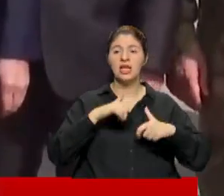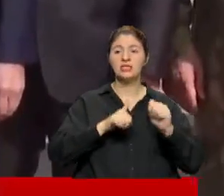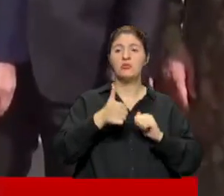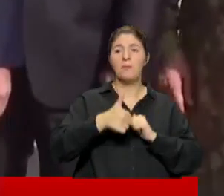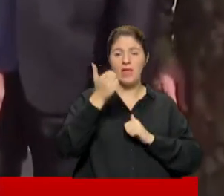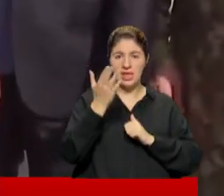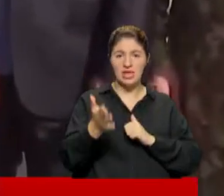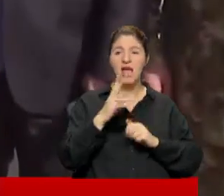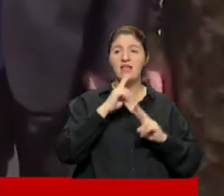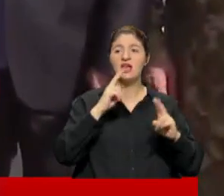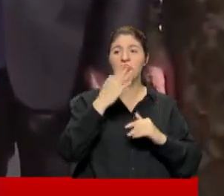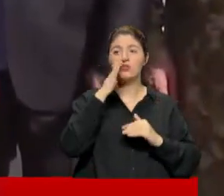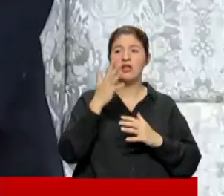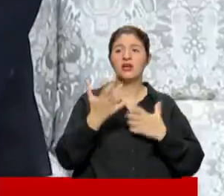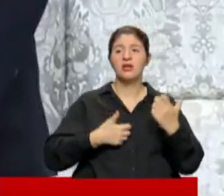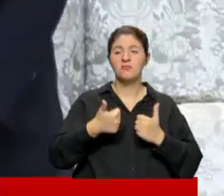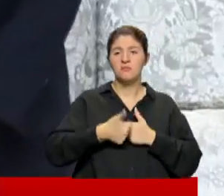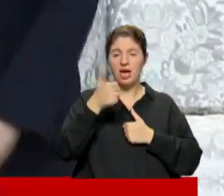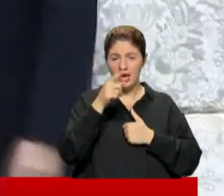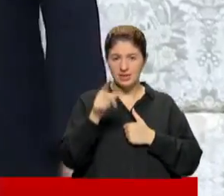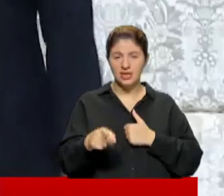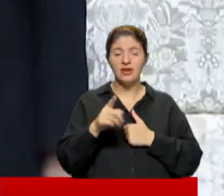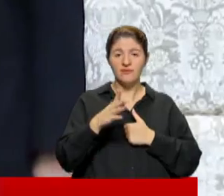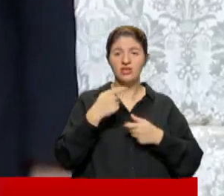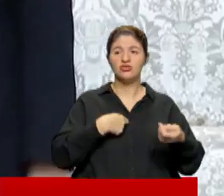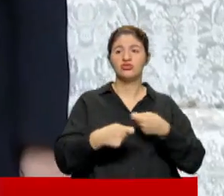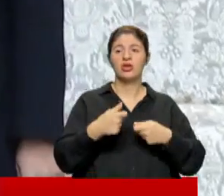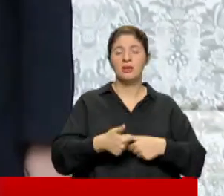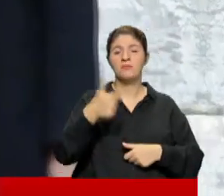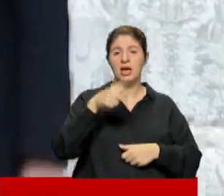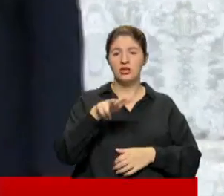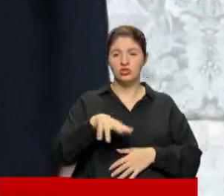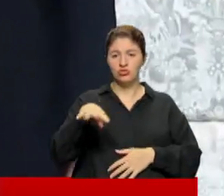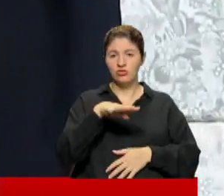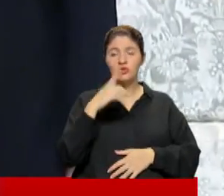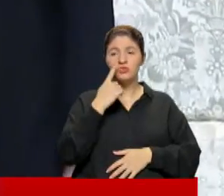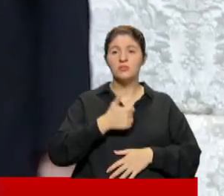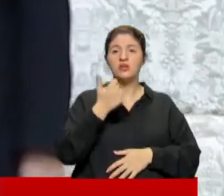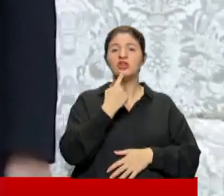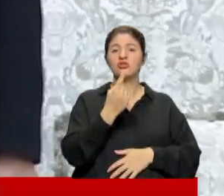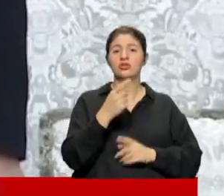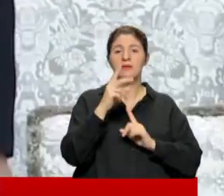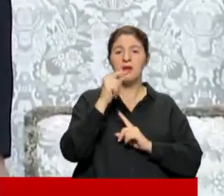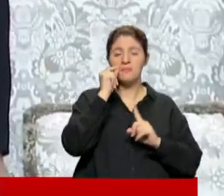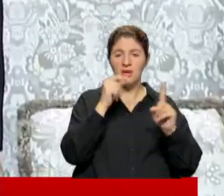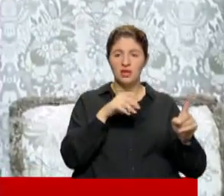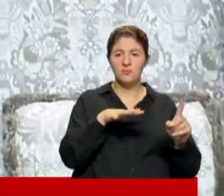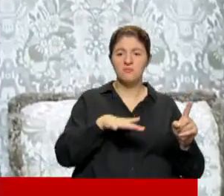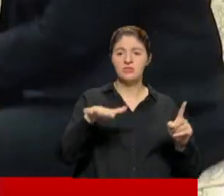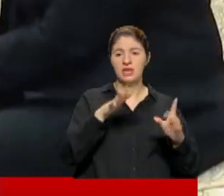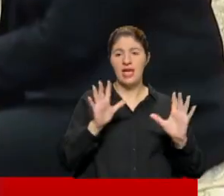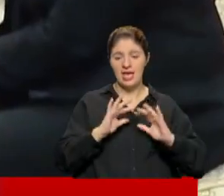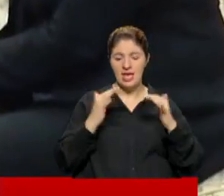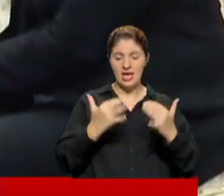Bakanı hulis Akar Enerji ve Tabii Kaynaklar Bakanı Fatih Dönmez Ticaret Bakanı Mehmet Muş ve Cumhurbaşkanlığı sözcüsü İbrahim oluşan